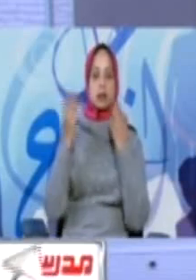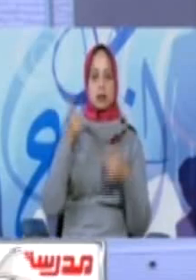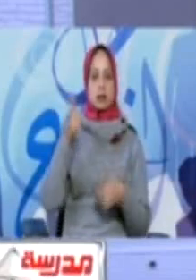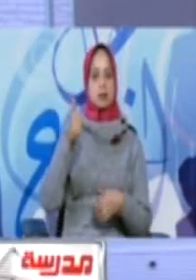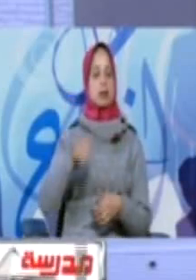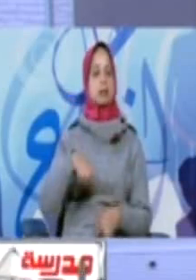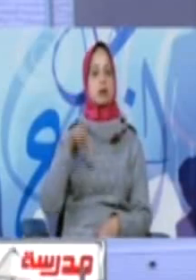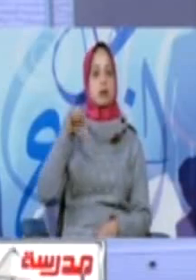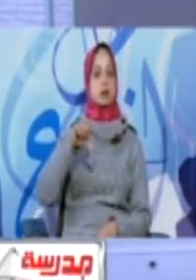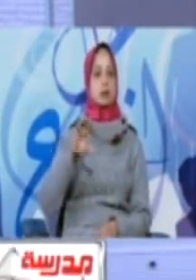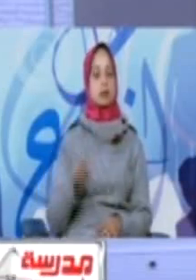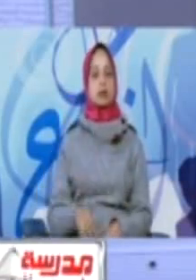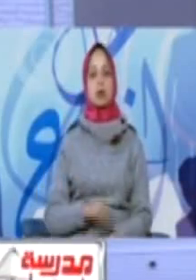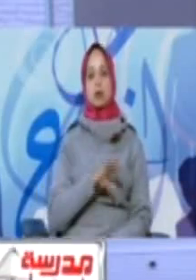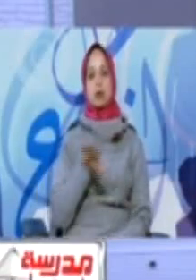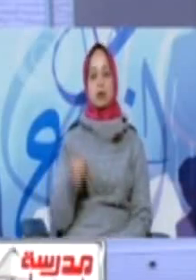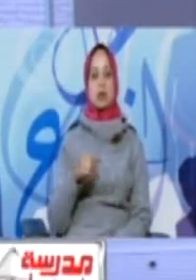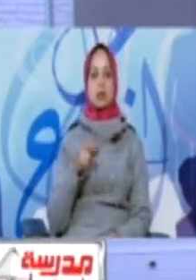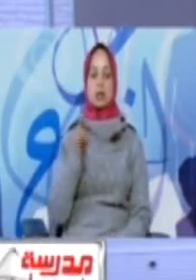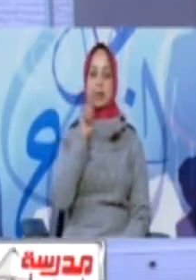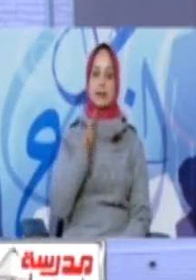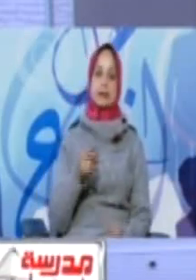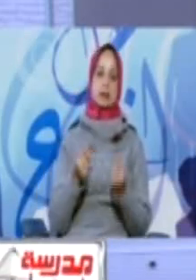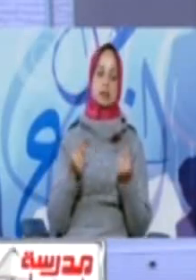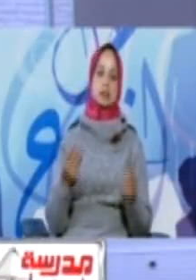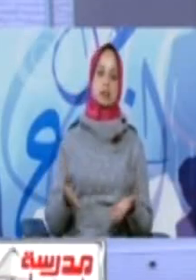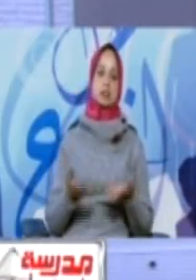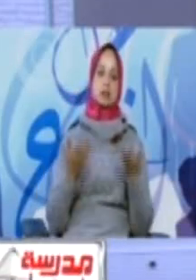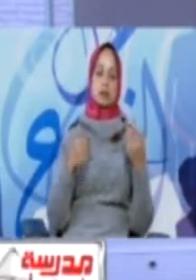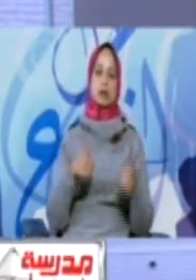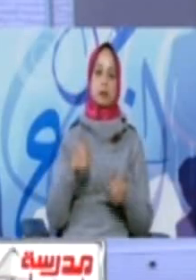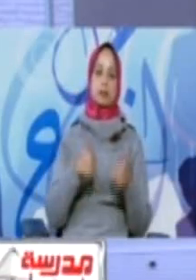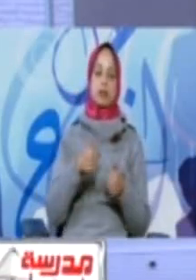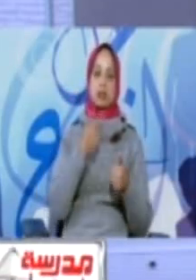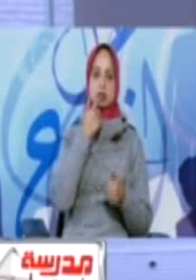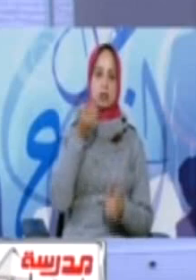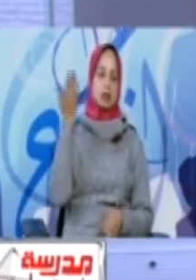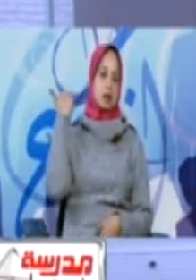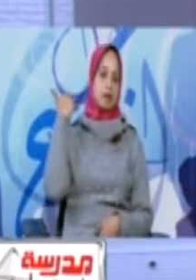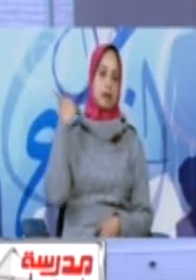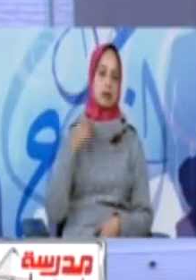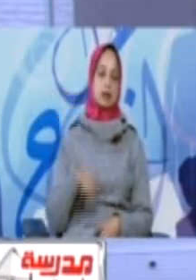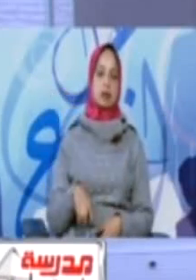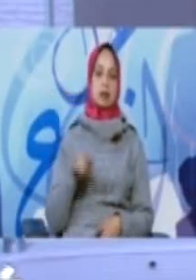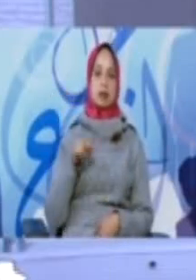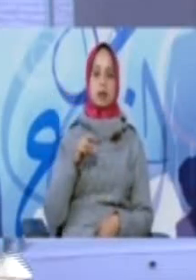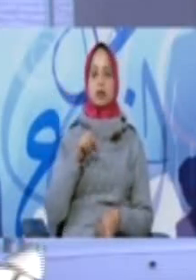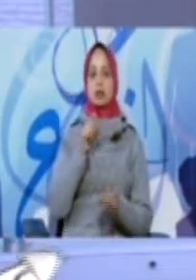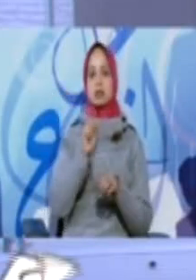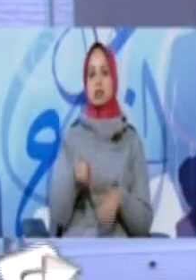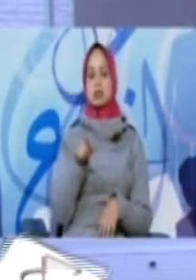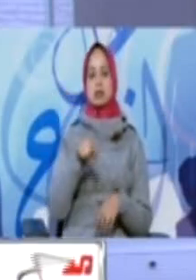في أسئلة كتيرة جدا في الامتحانات تبقى زي ما قلنا السنة اللي فاتت، والناس كانت بتهاجم وتقول أنتوا بتقولوا حاجات